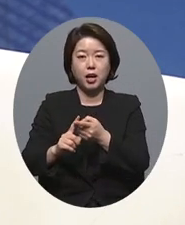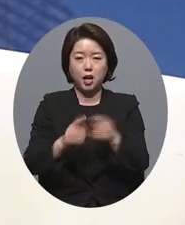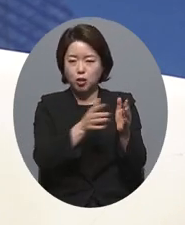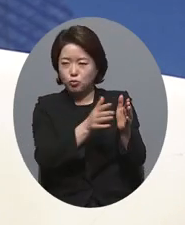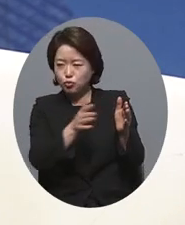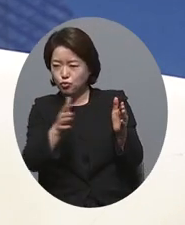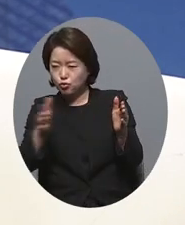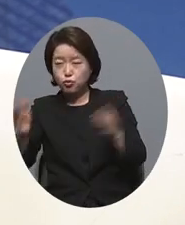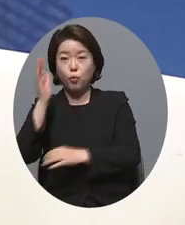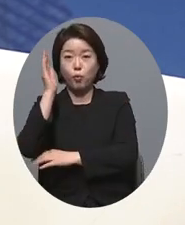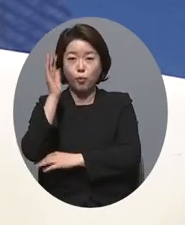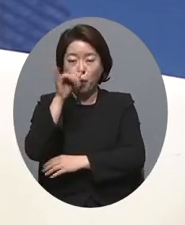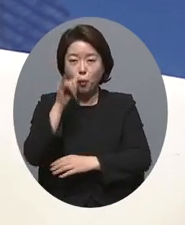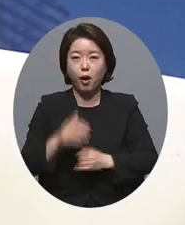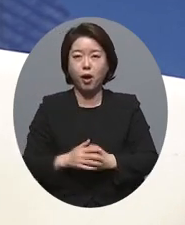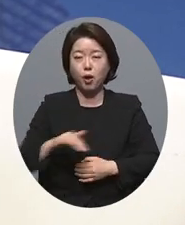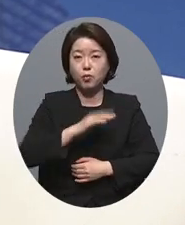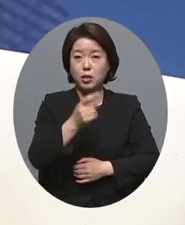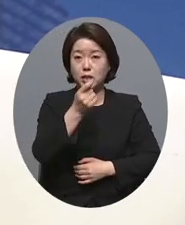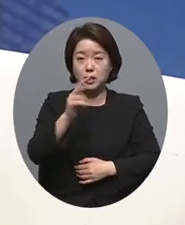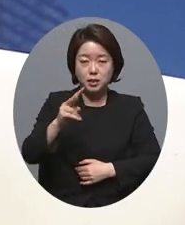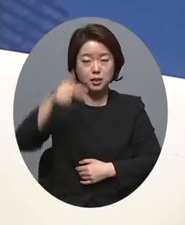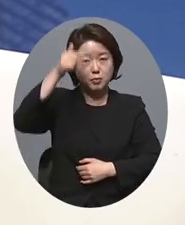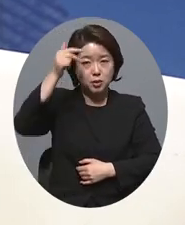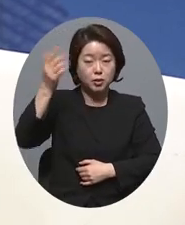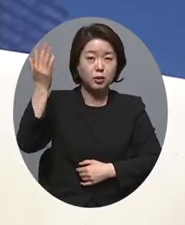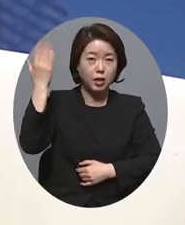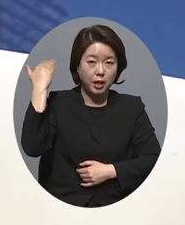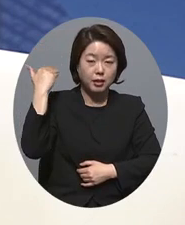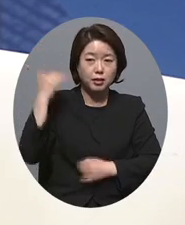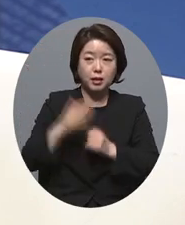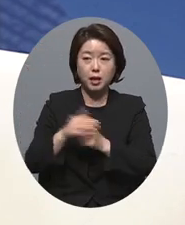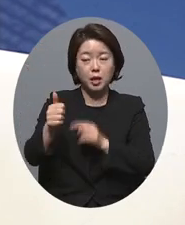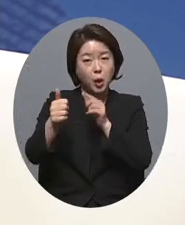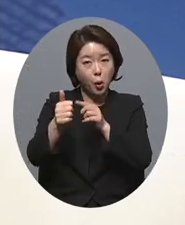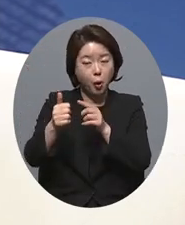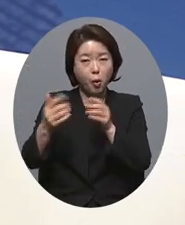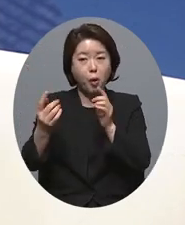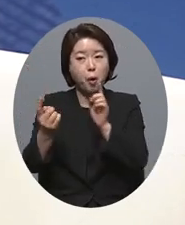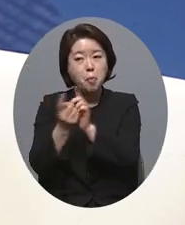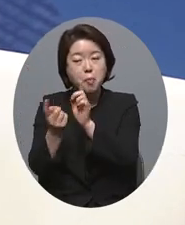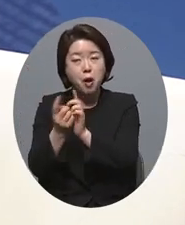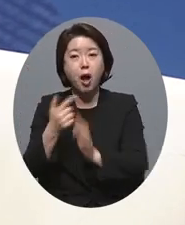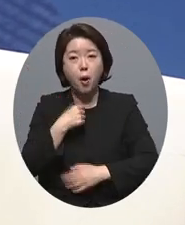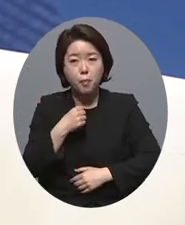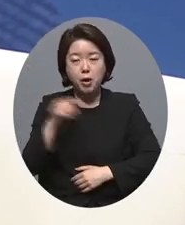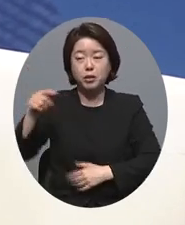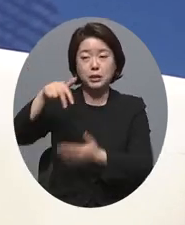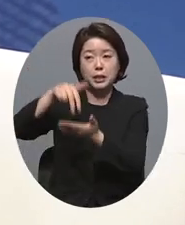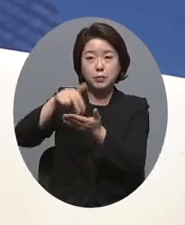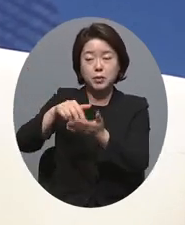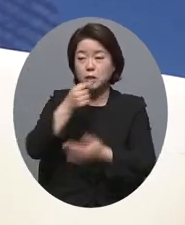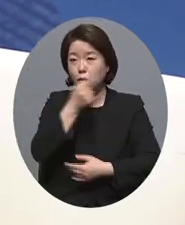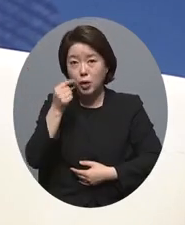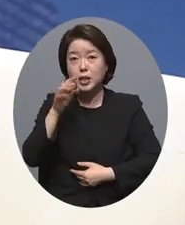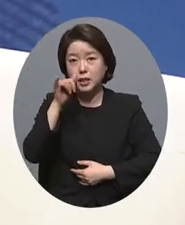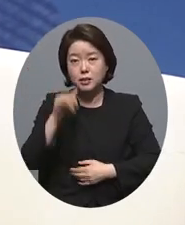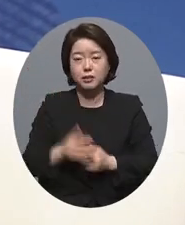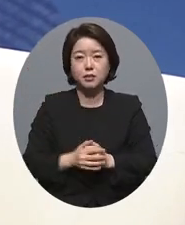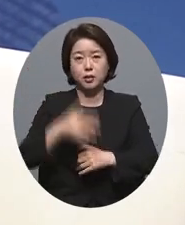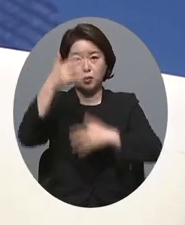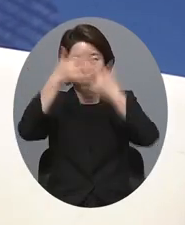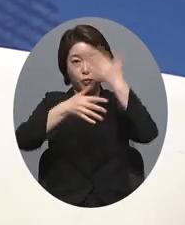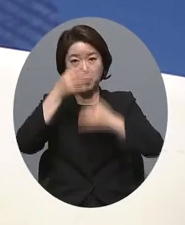하고 있는데요. 저희 TV조선도 그 사람과 접촉을 했고 그 사람의 입장도 확인을 해봤습니다. 화면을